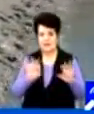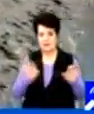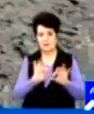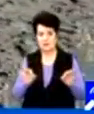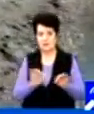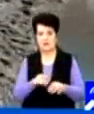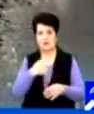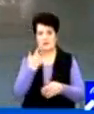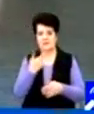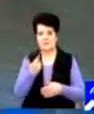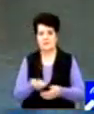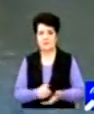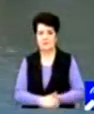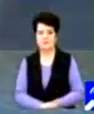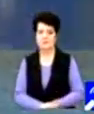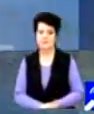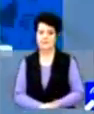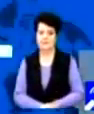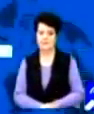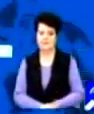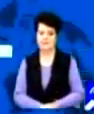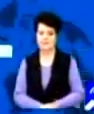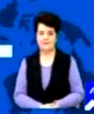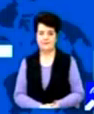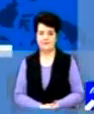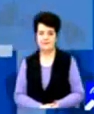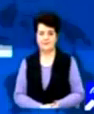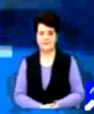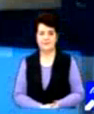despre performanța lui remarcabilă.